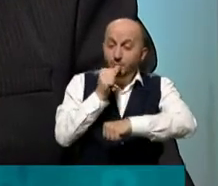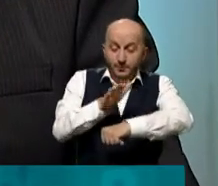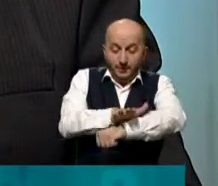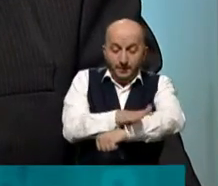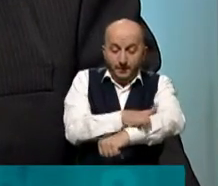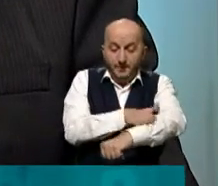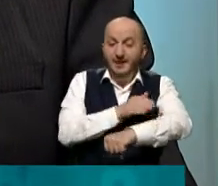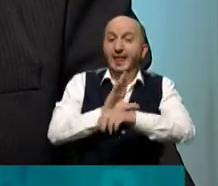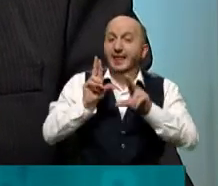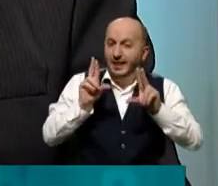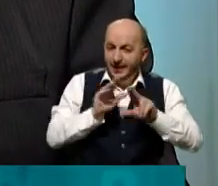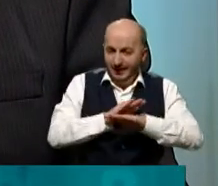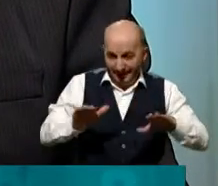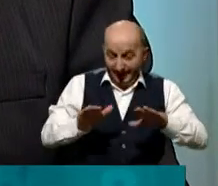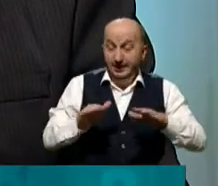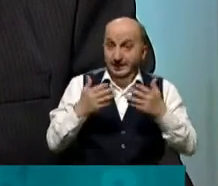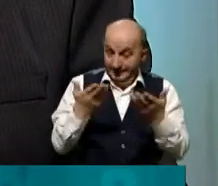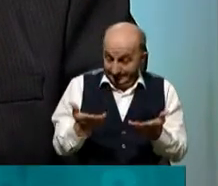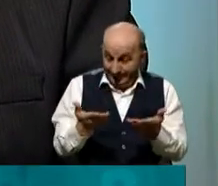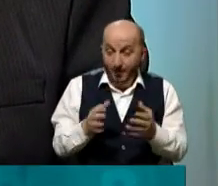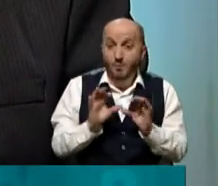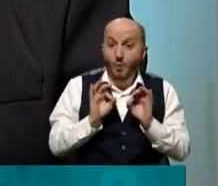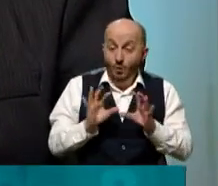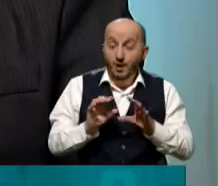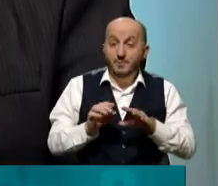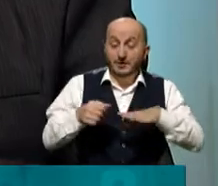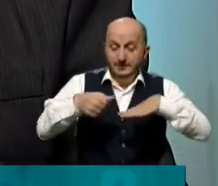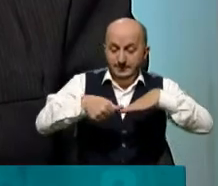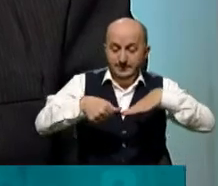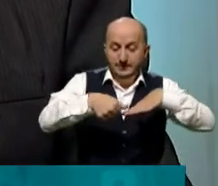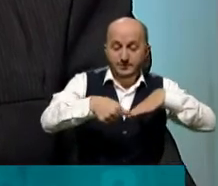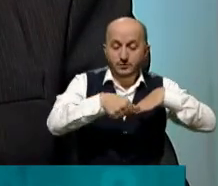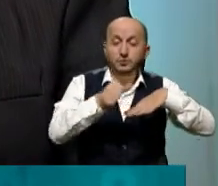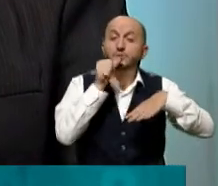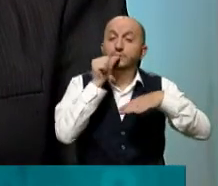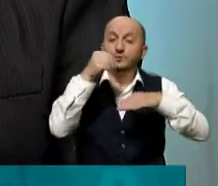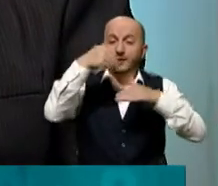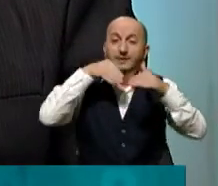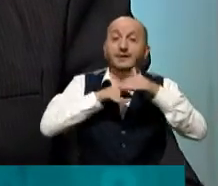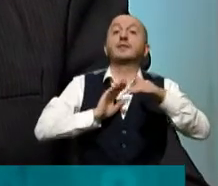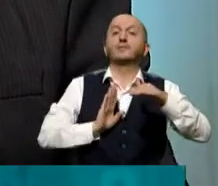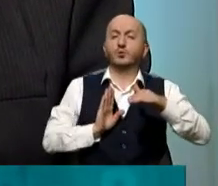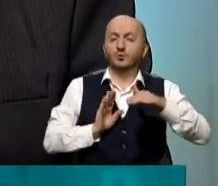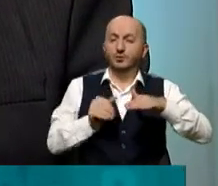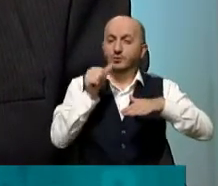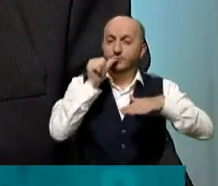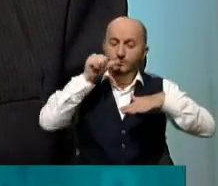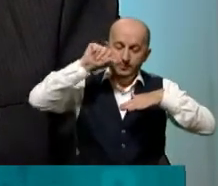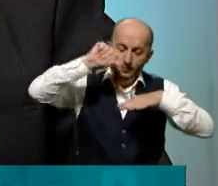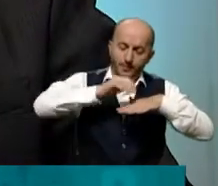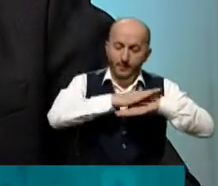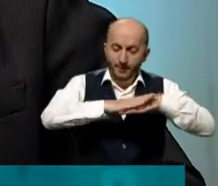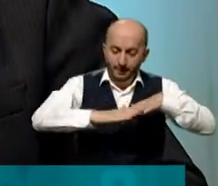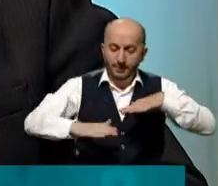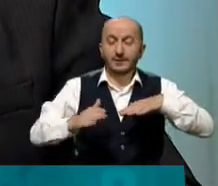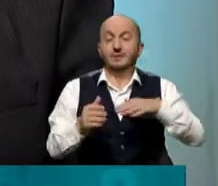yeterliyse böyle bir durumda da eğer bu tabaka oluşturuyor, su geçirmiyorsa onların üzerine suyu dökmek veya